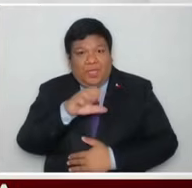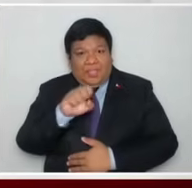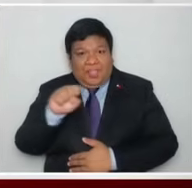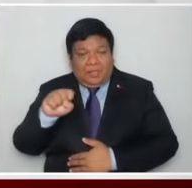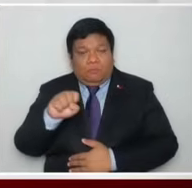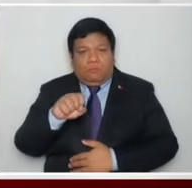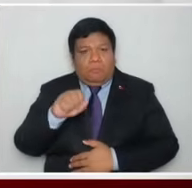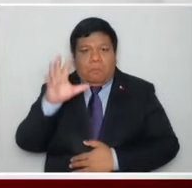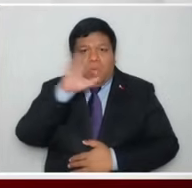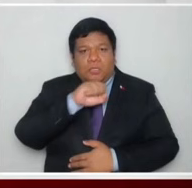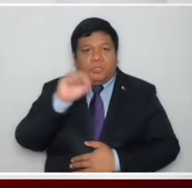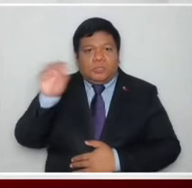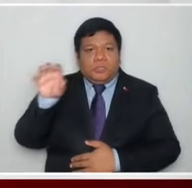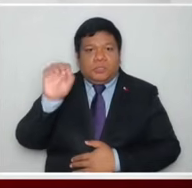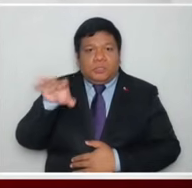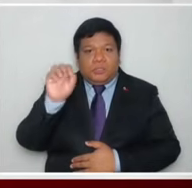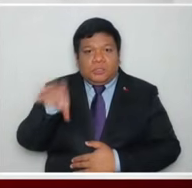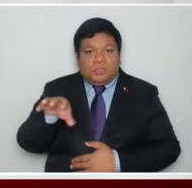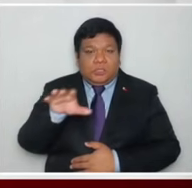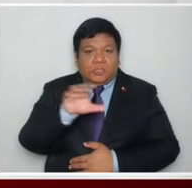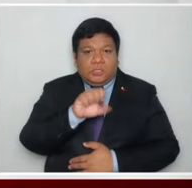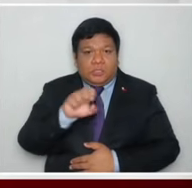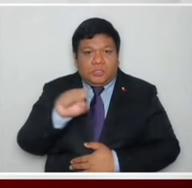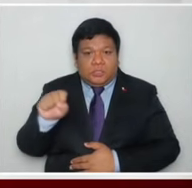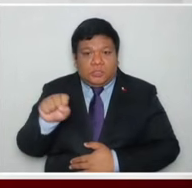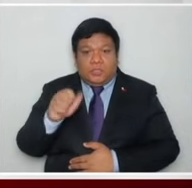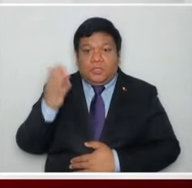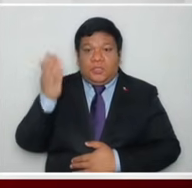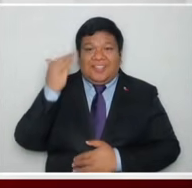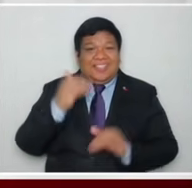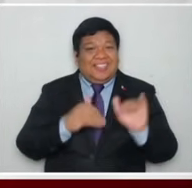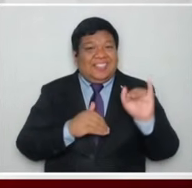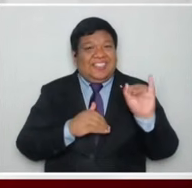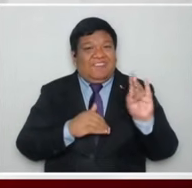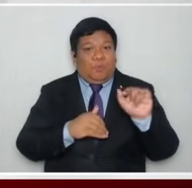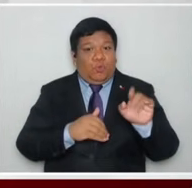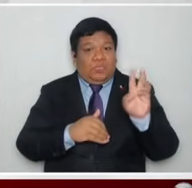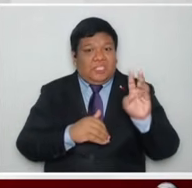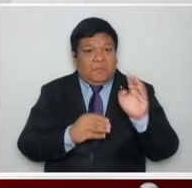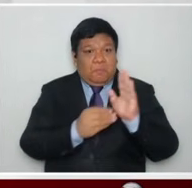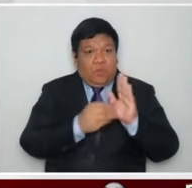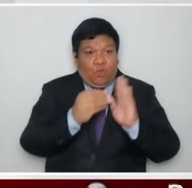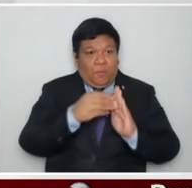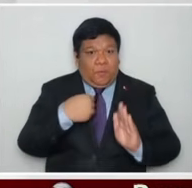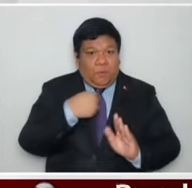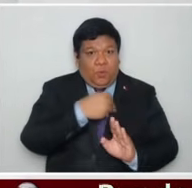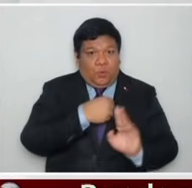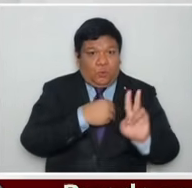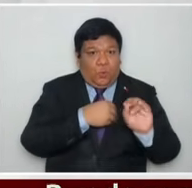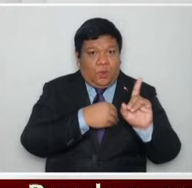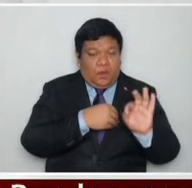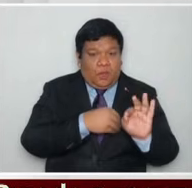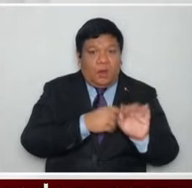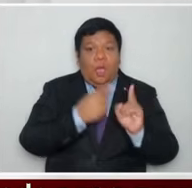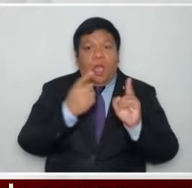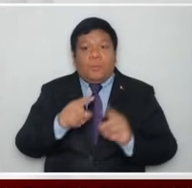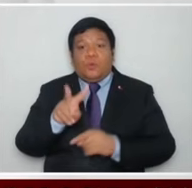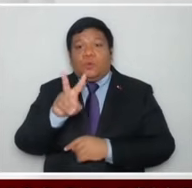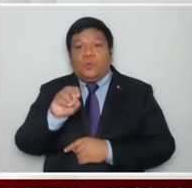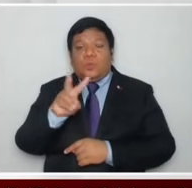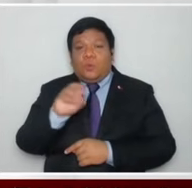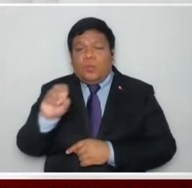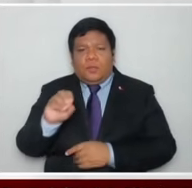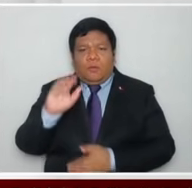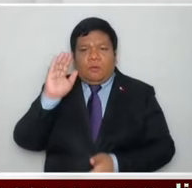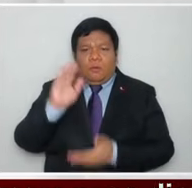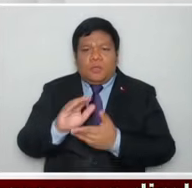Mula 17.6 million members noong 2019, bumagsak ito sa 16.1 million na lang o bawas kita